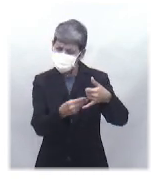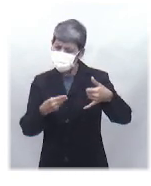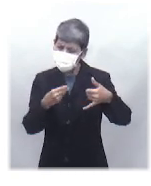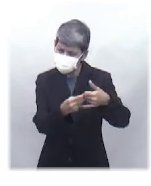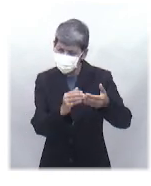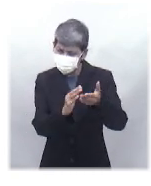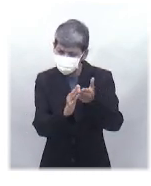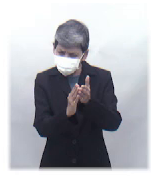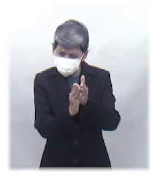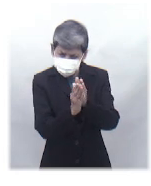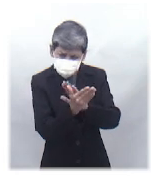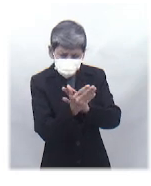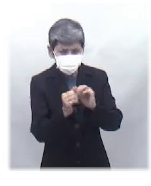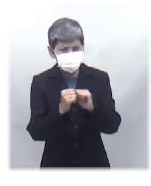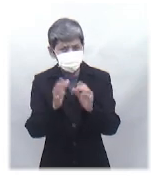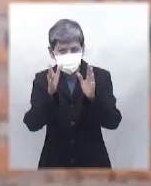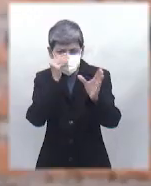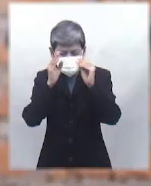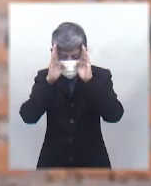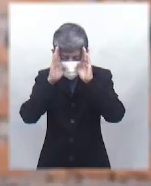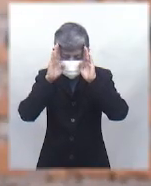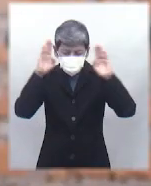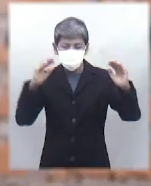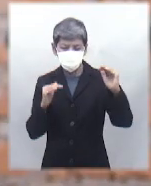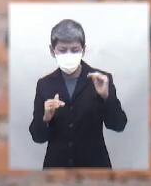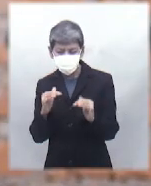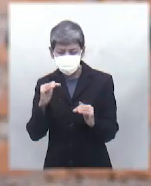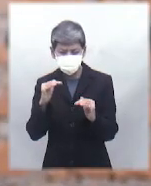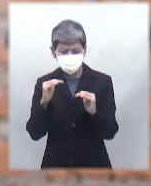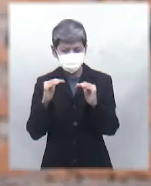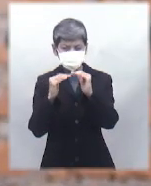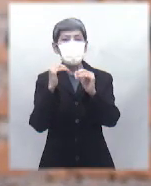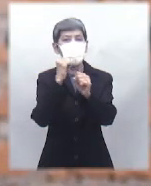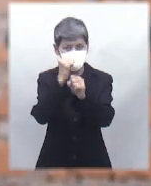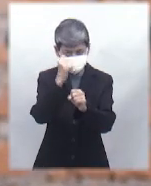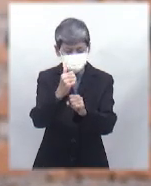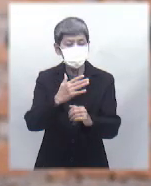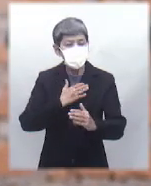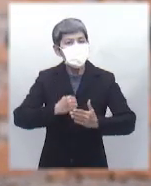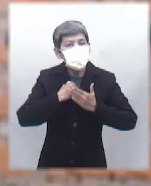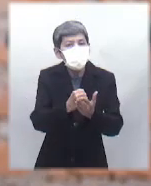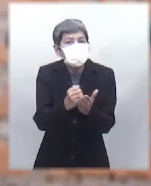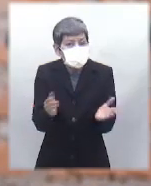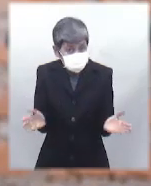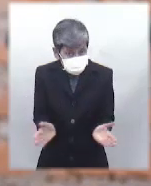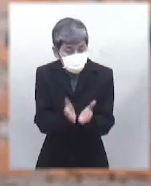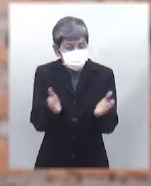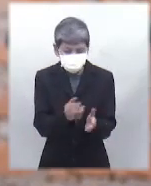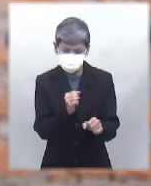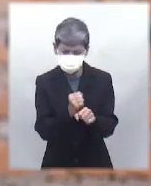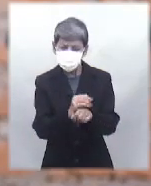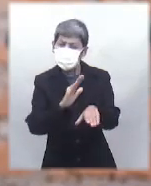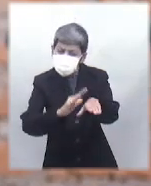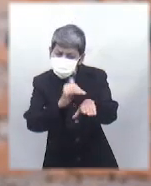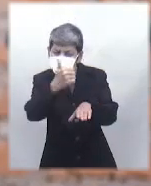กลับมาเท่าเทียมกับคนอื่นได้เราจะต้องช่วยกันนะครับดึงศักยภาพ